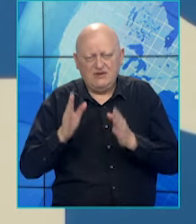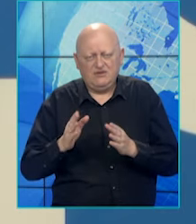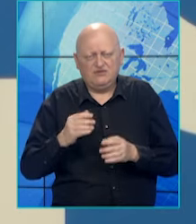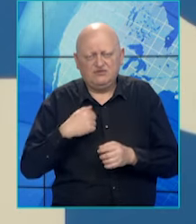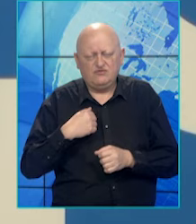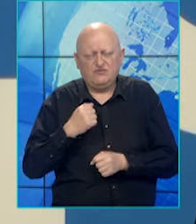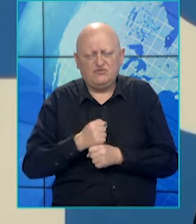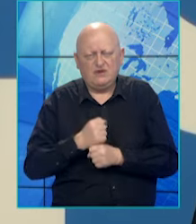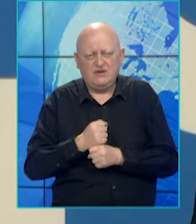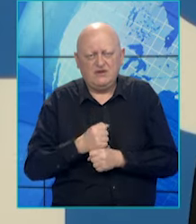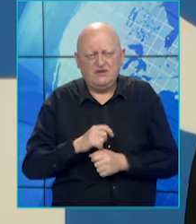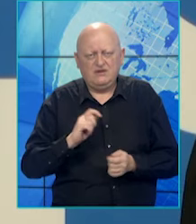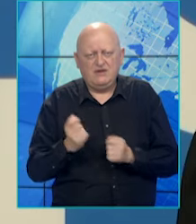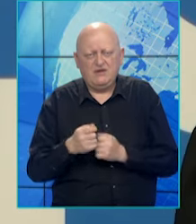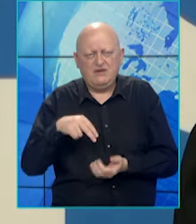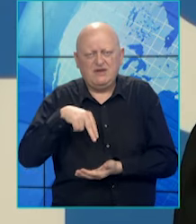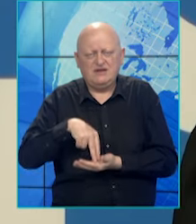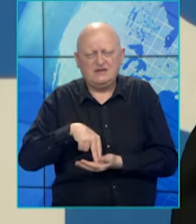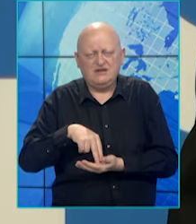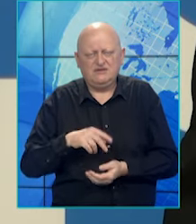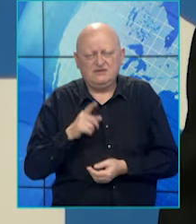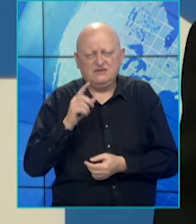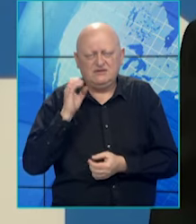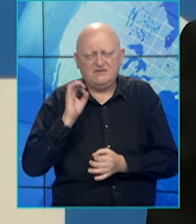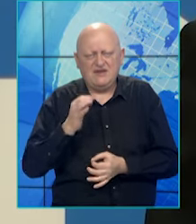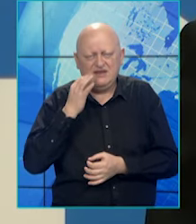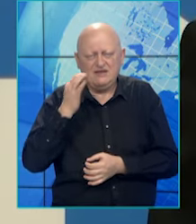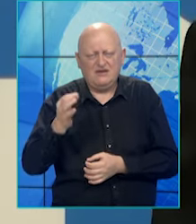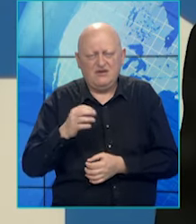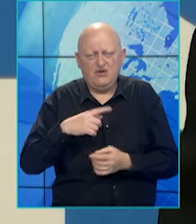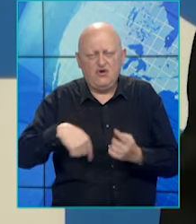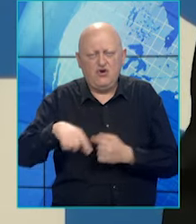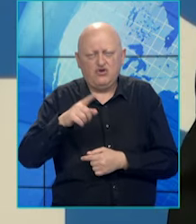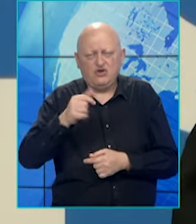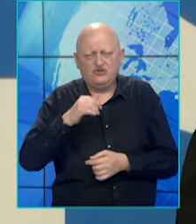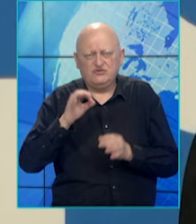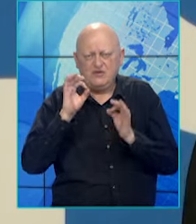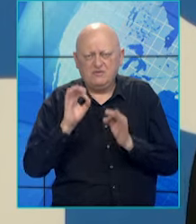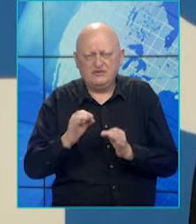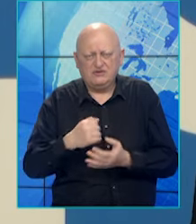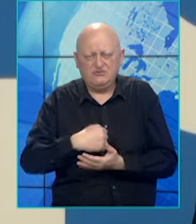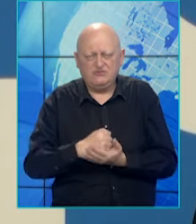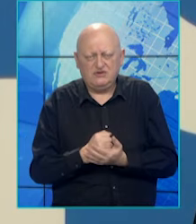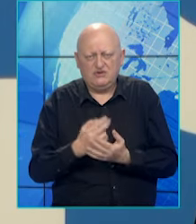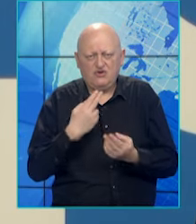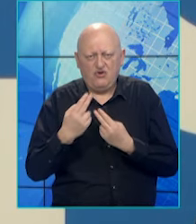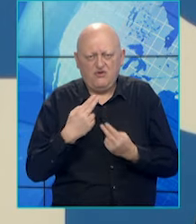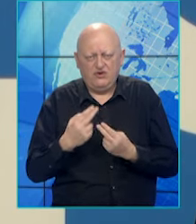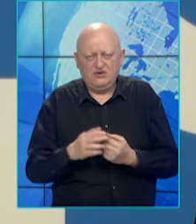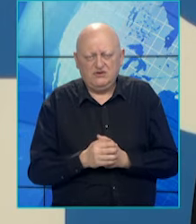svom radu, ne mijenjanje stajališta svaki dan oko onoga što smo precizno utvrdili i